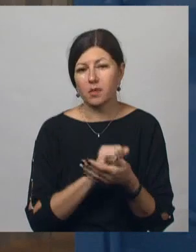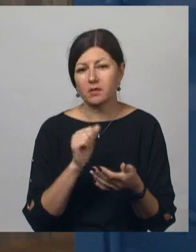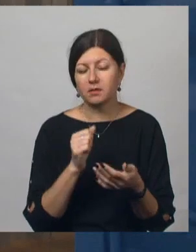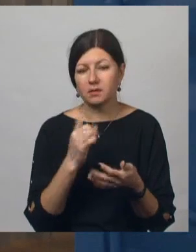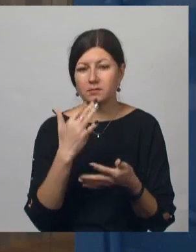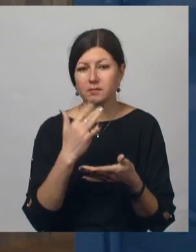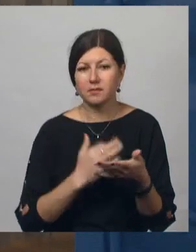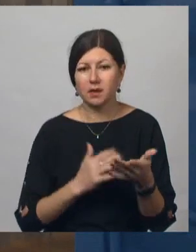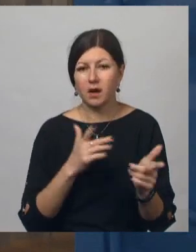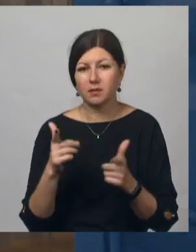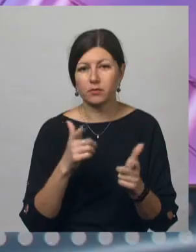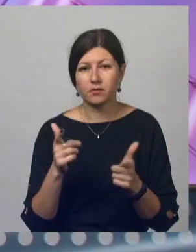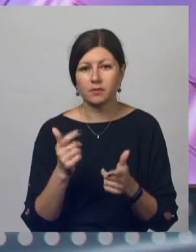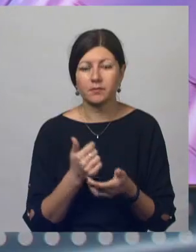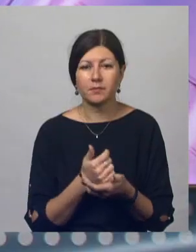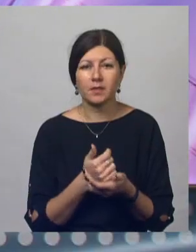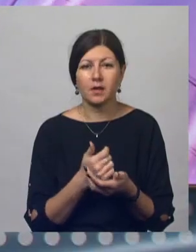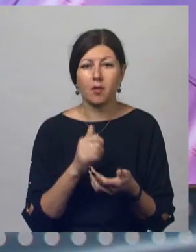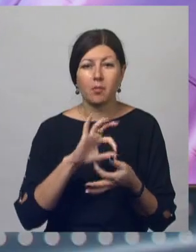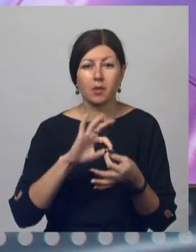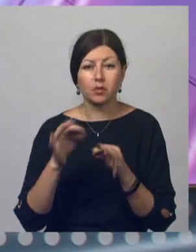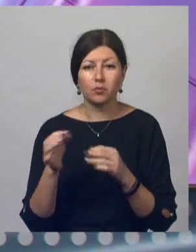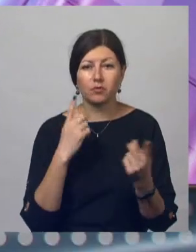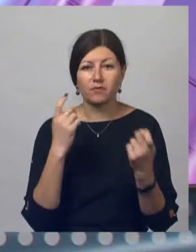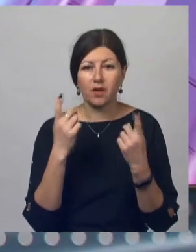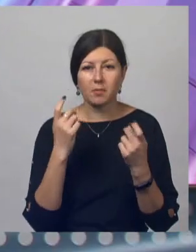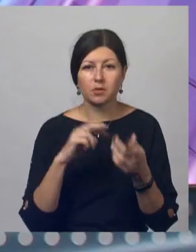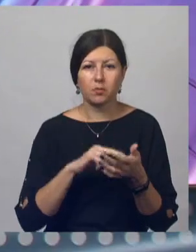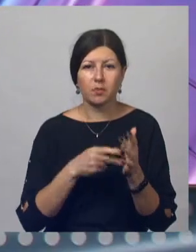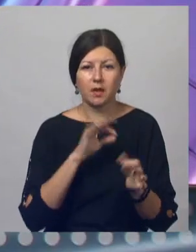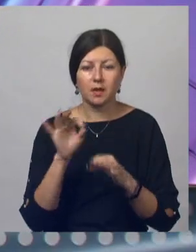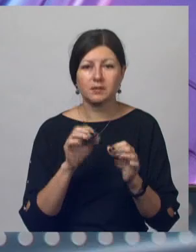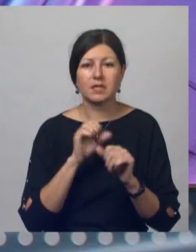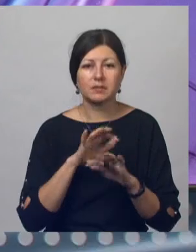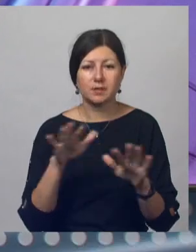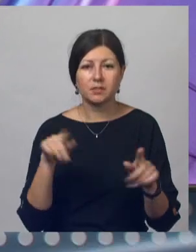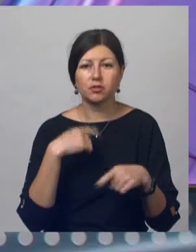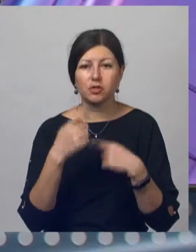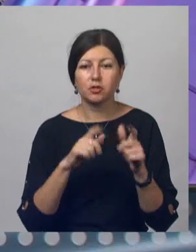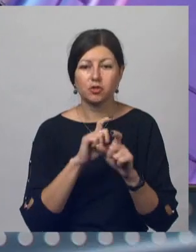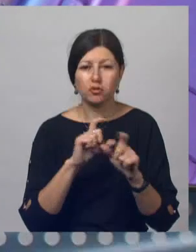данного проекта. Подробную информацию о проекте планируют распространять через школы региона.